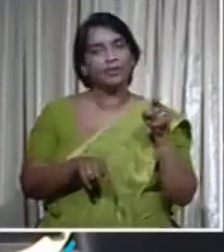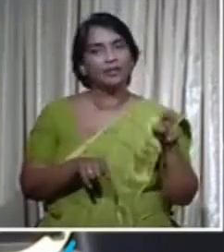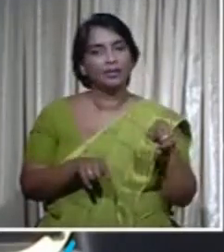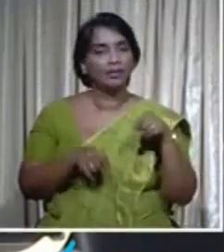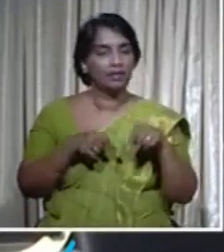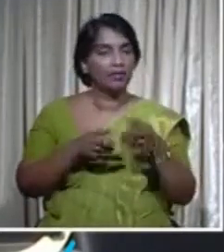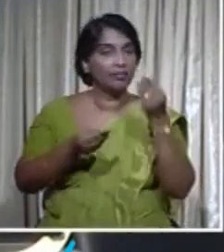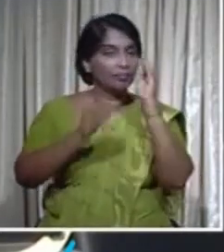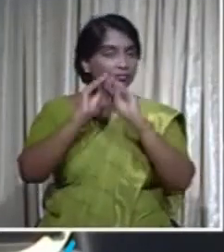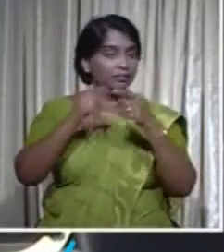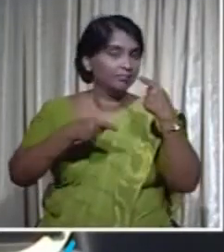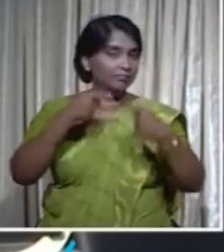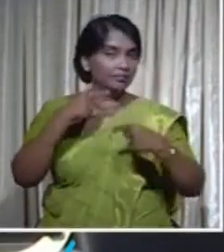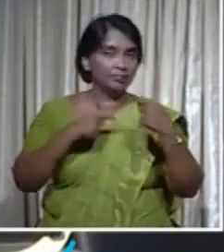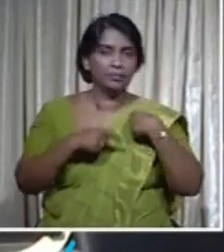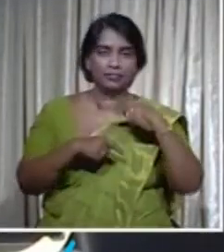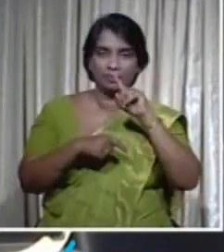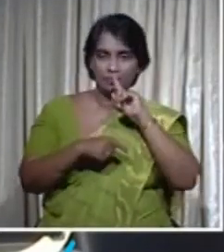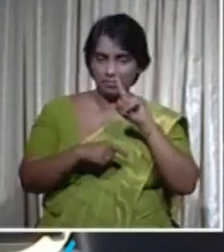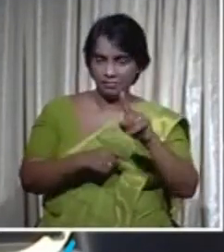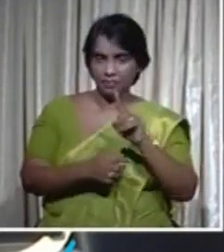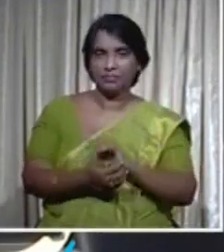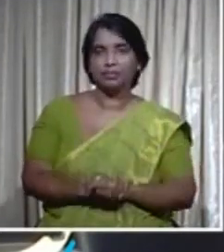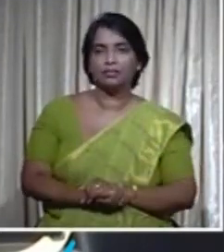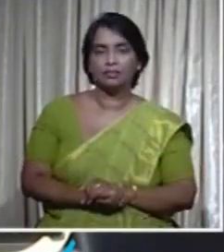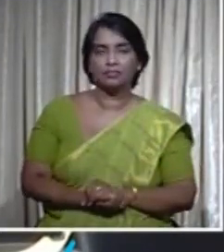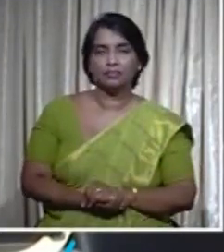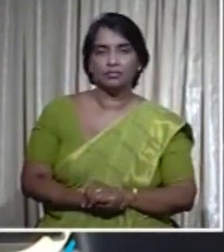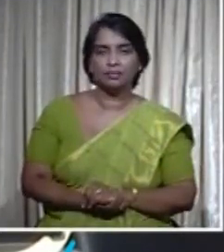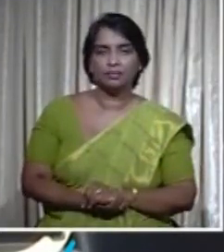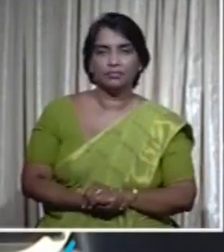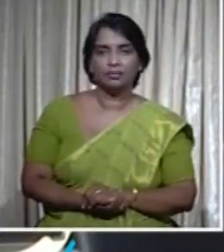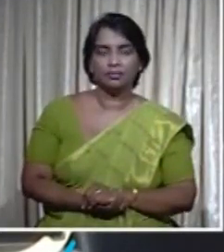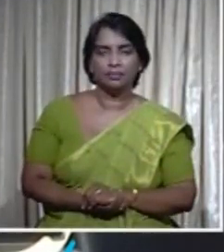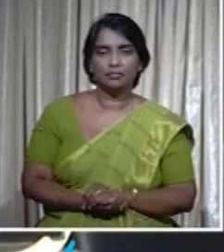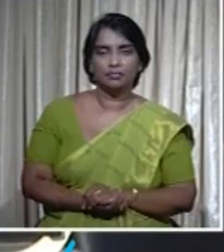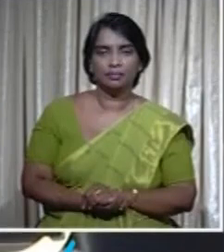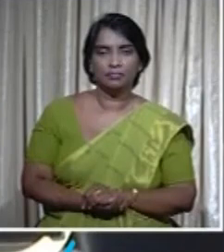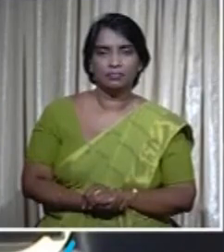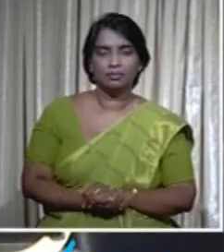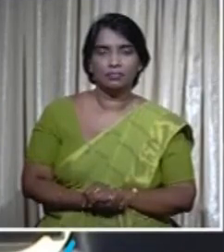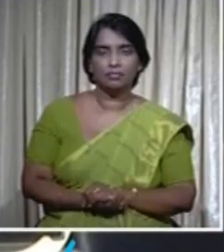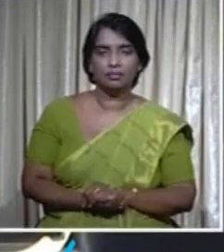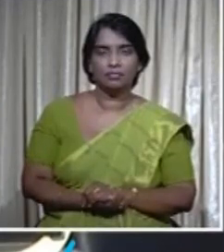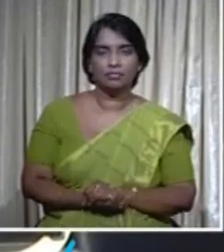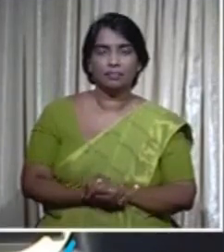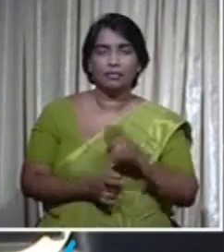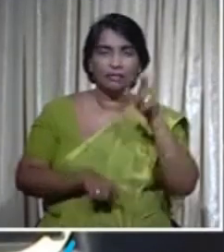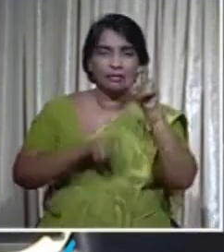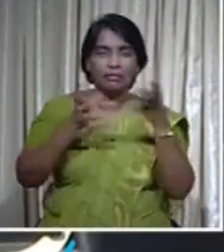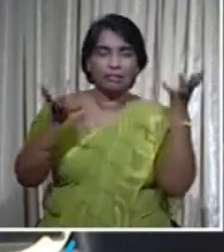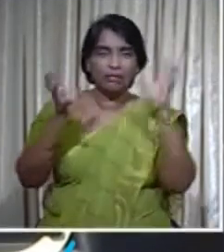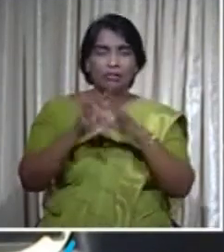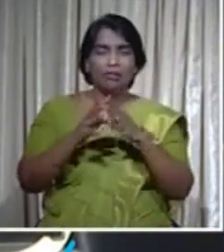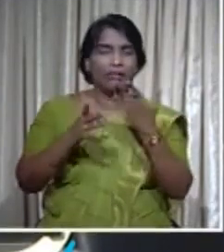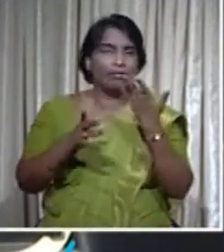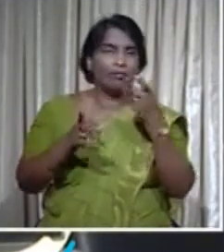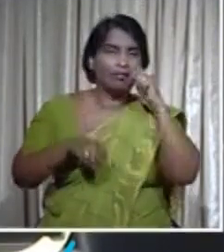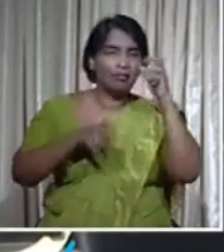என்பது ஆண்டுகள் கூடி மடம் கட்டிய நிலைமைக்குத்தான் ஒத்தானதாக